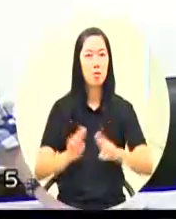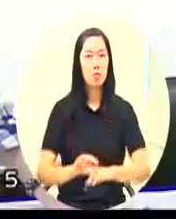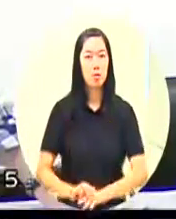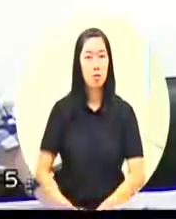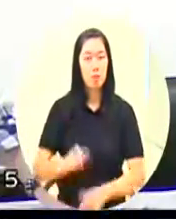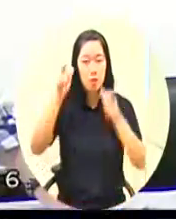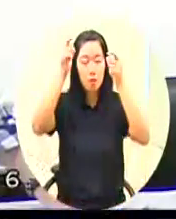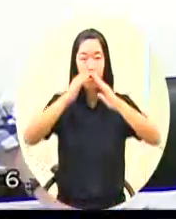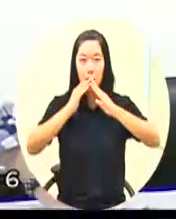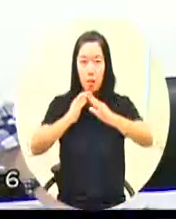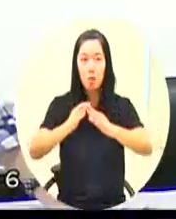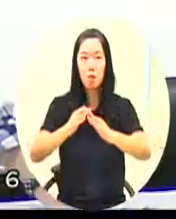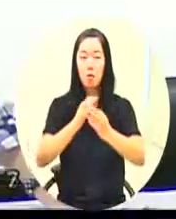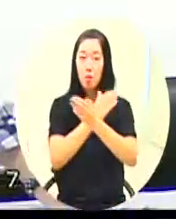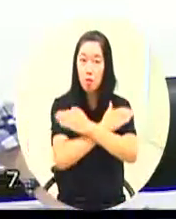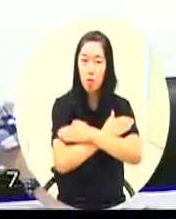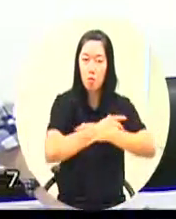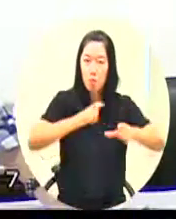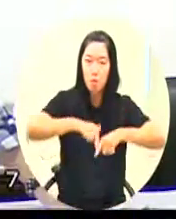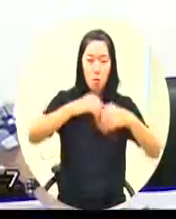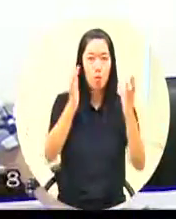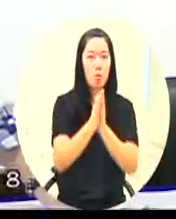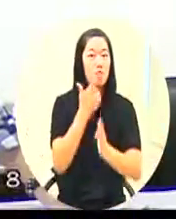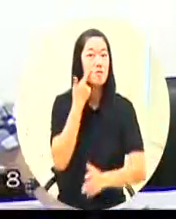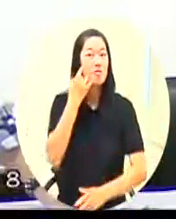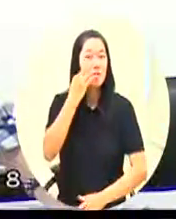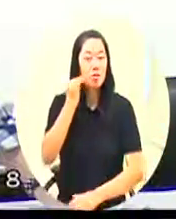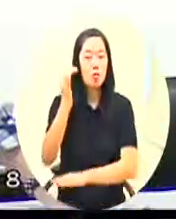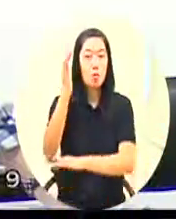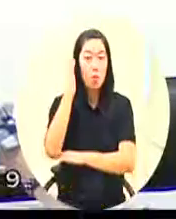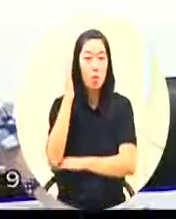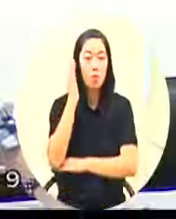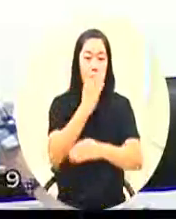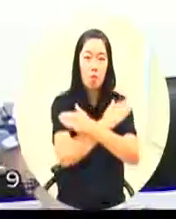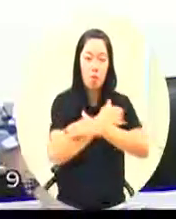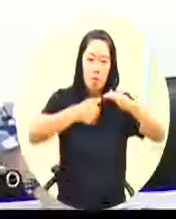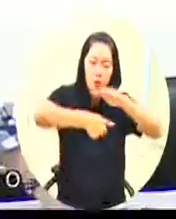高雄市所有幼稚园的家长，要念公托的家长，他几乎是